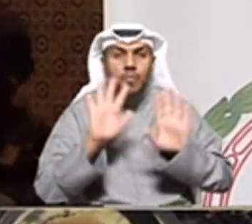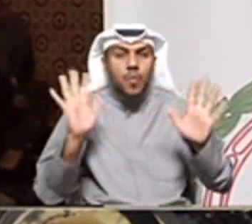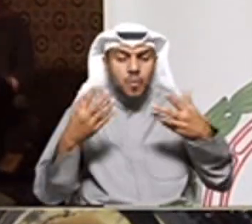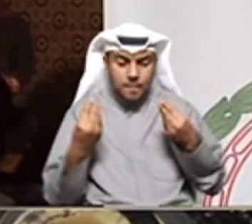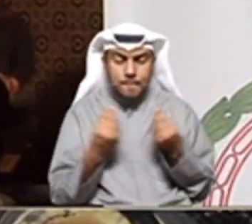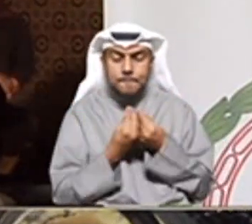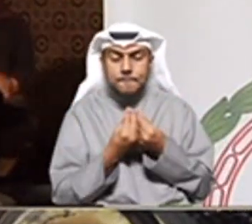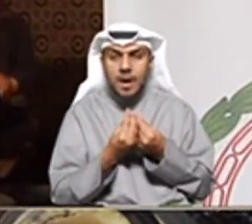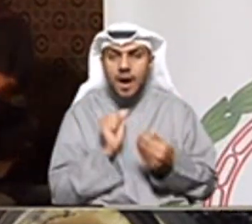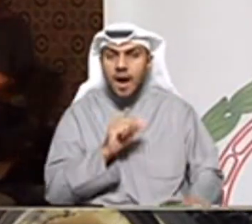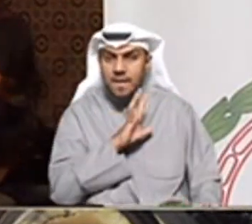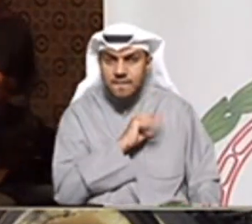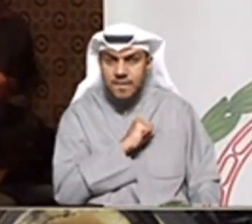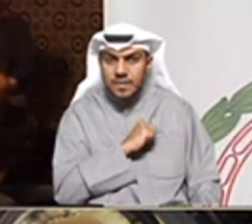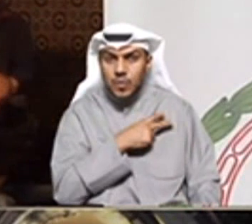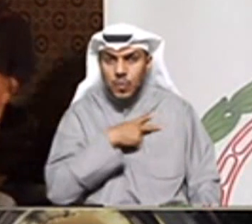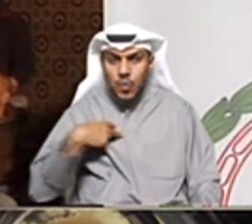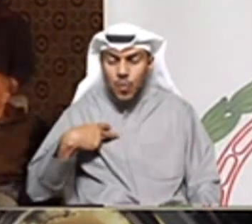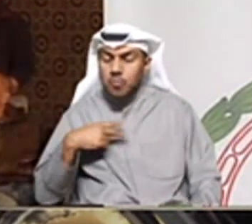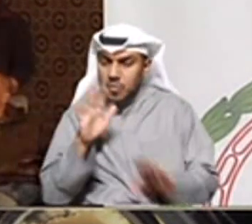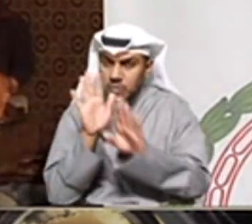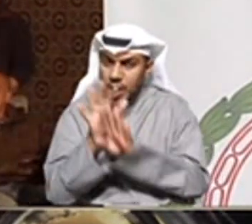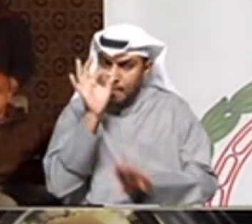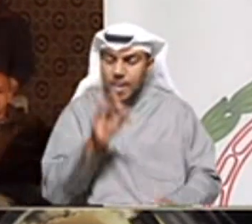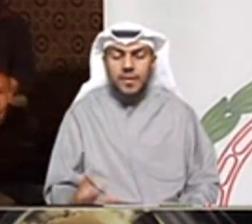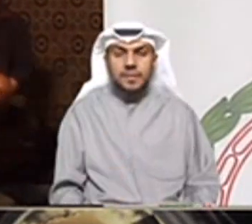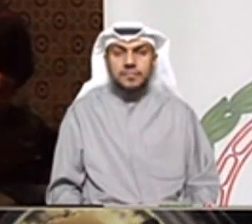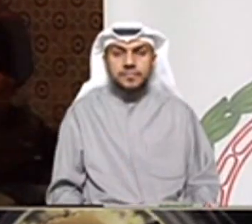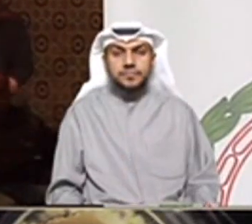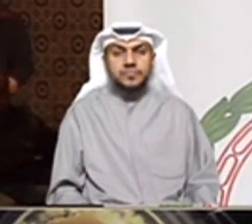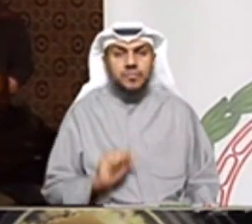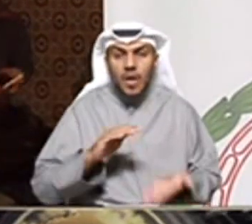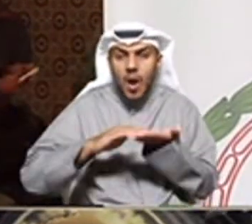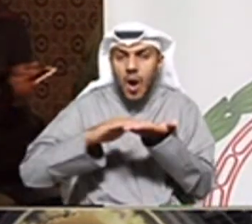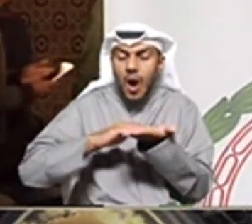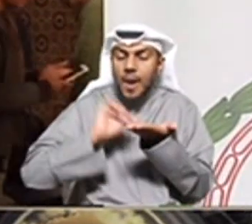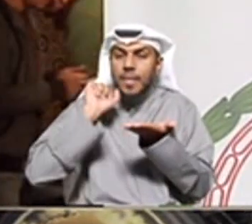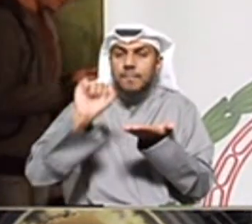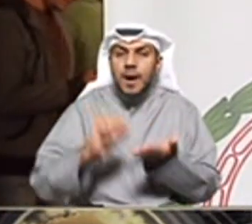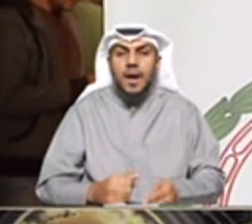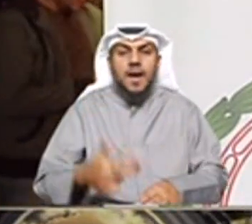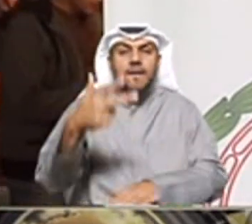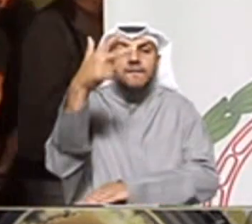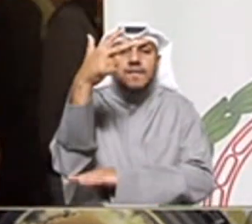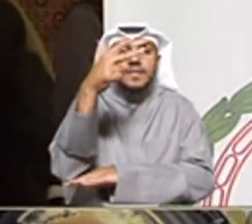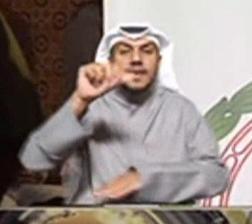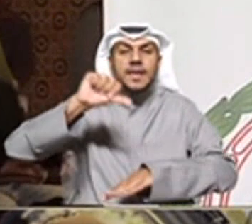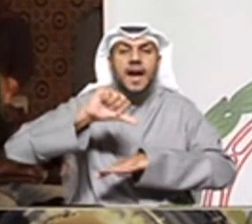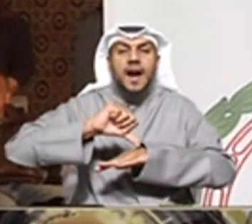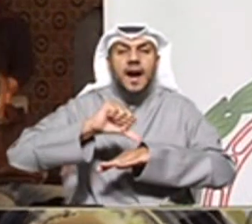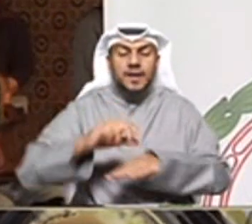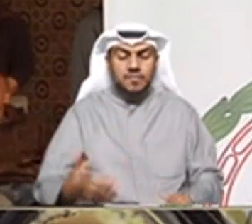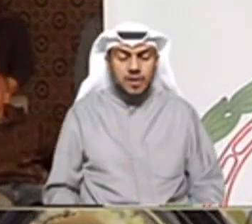وتحركات القيادة الفلسطينية في هذا الشأن، وخاصة إقامة دولته على أرضه عاصمة القدس، وأيضا